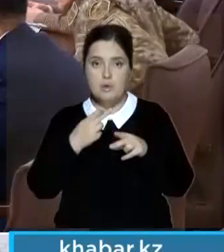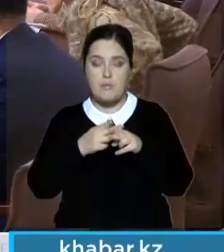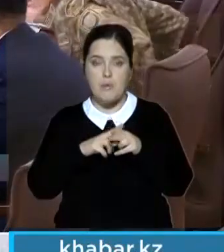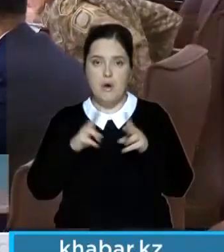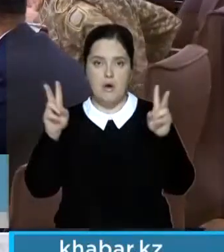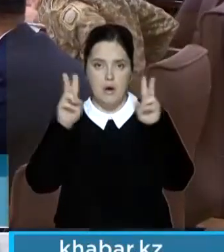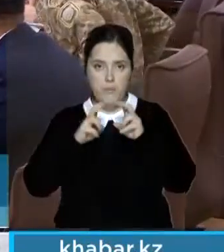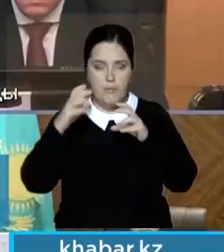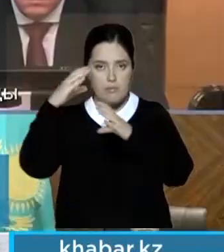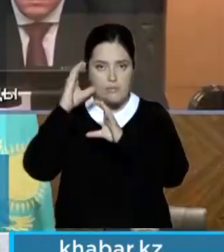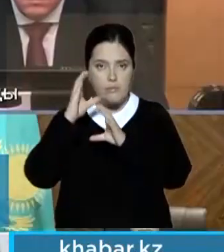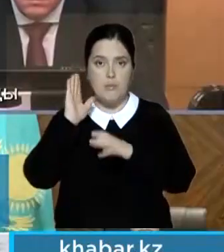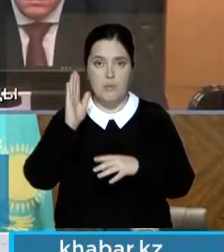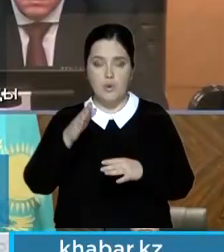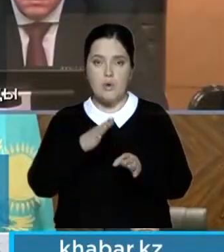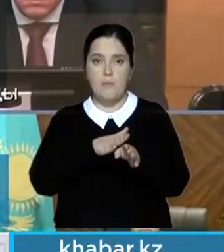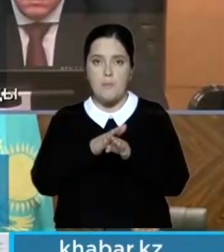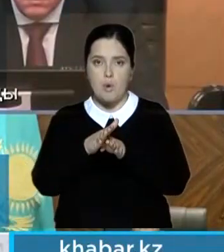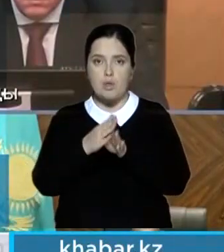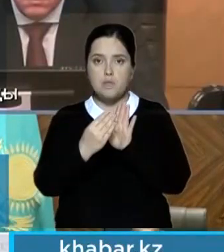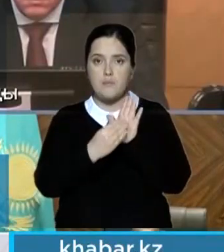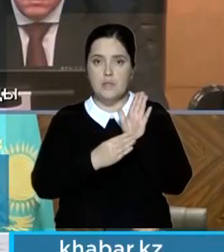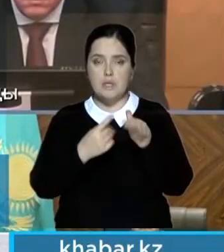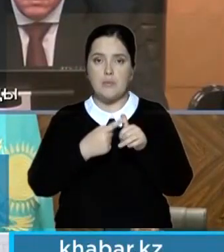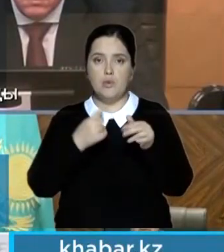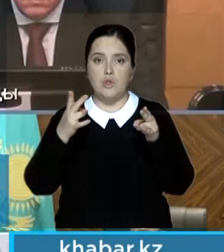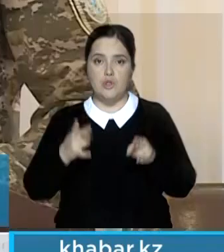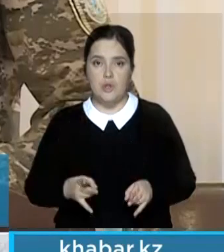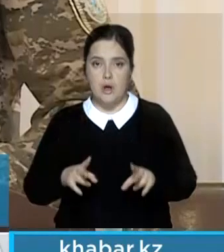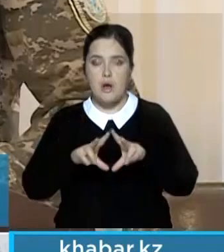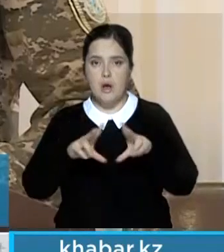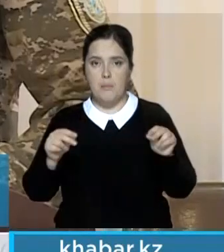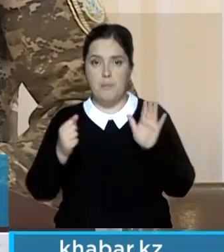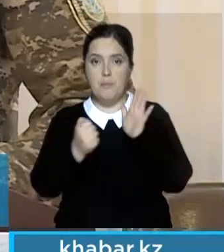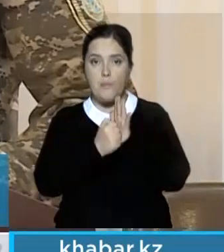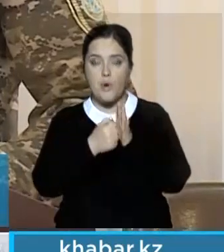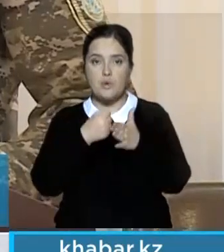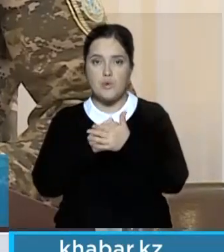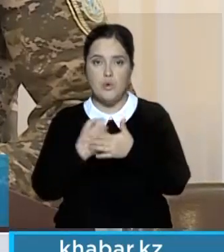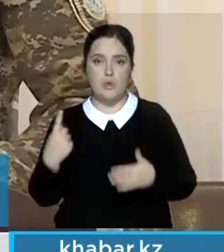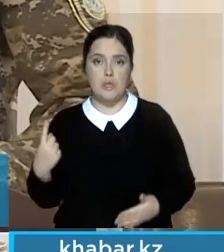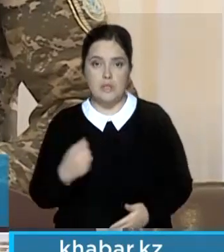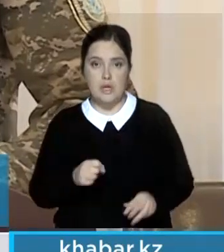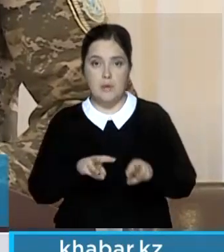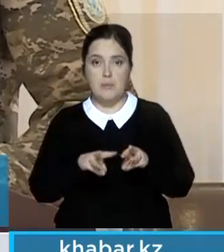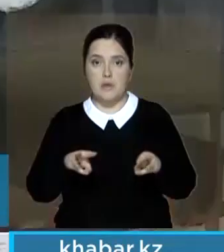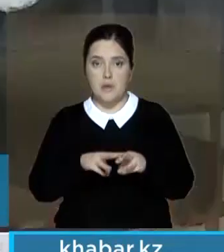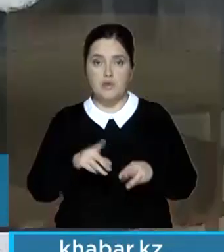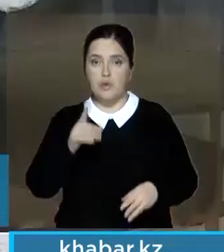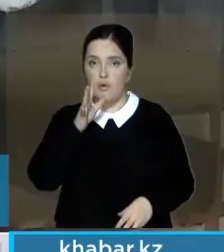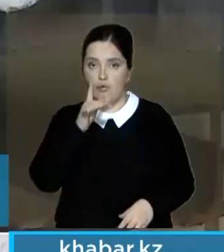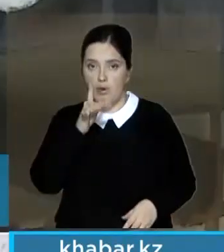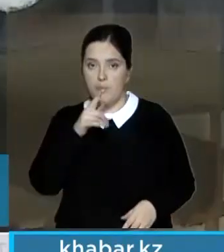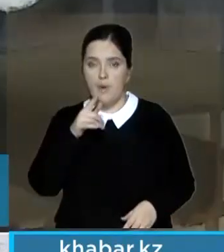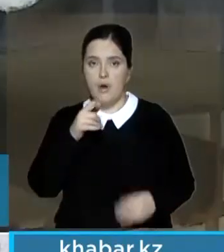Проводятся соответствующие экспертизы. Полный список имен жертв трагедии на шахте обещают опубликовать до конца недели. Также министр напомнил,